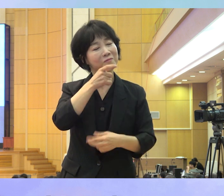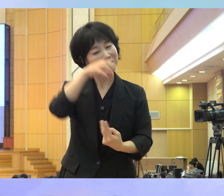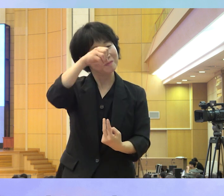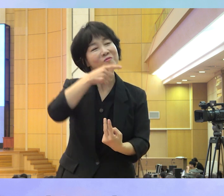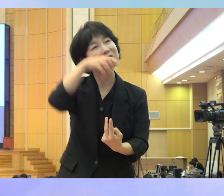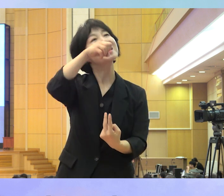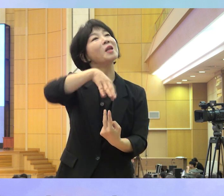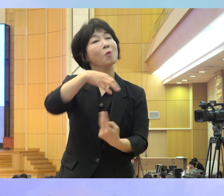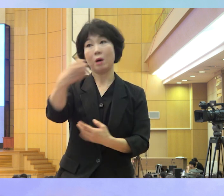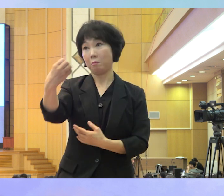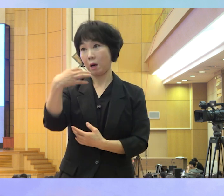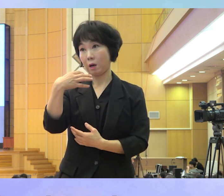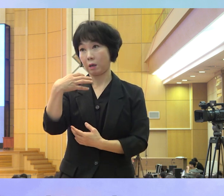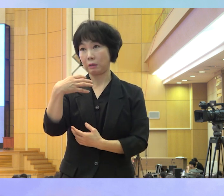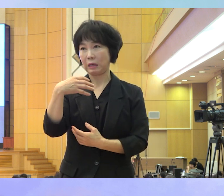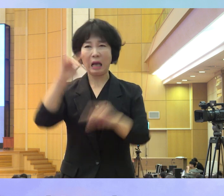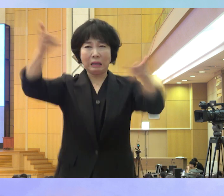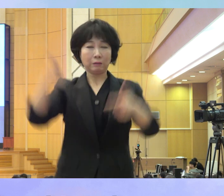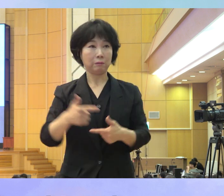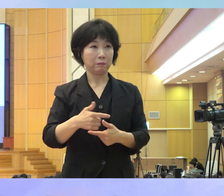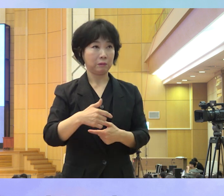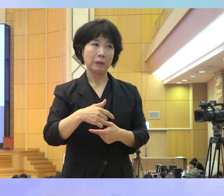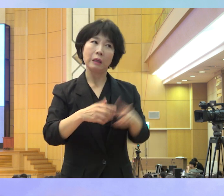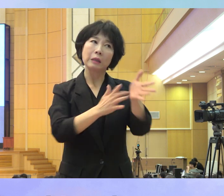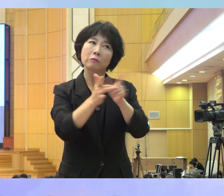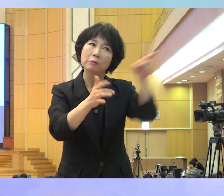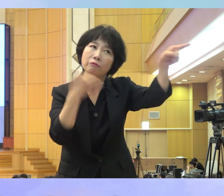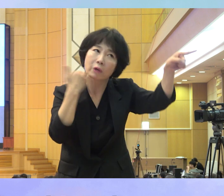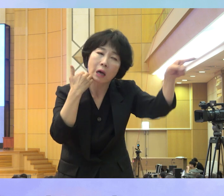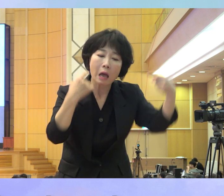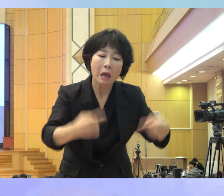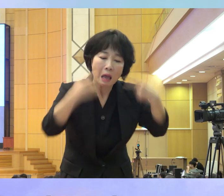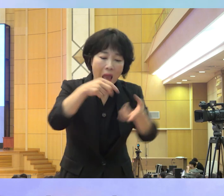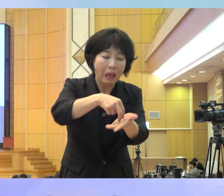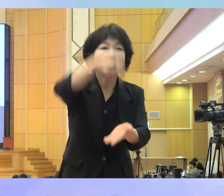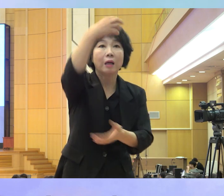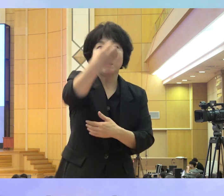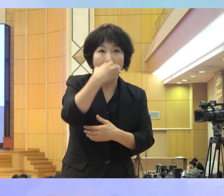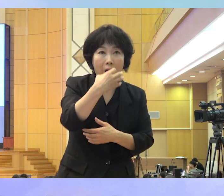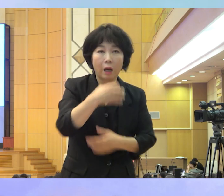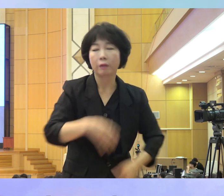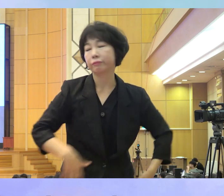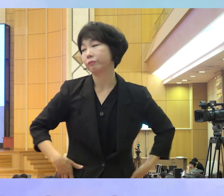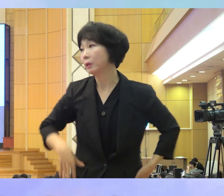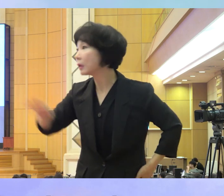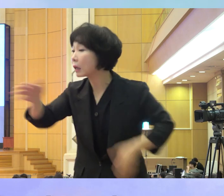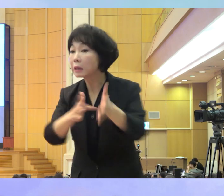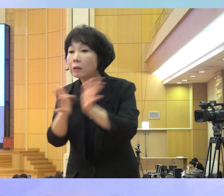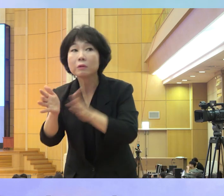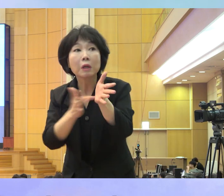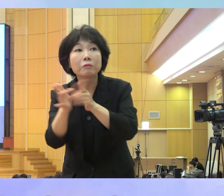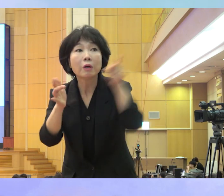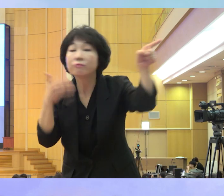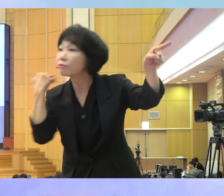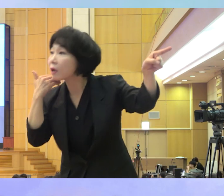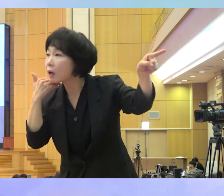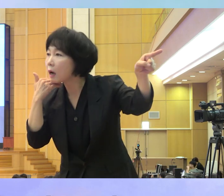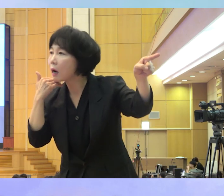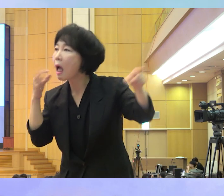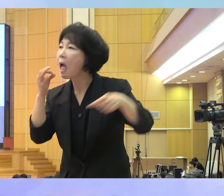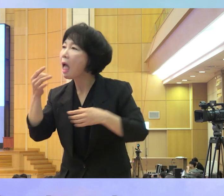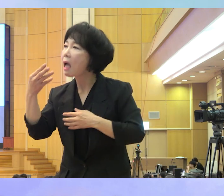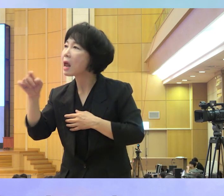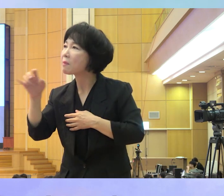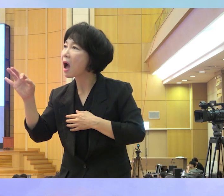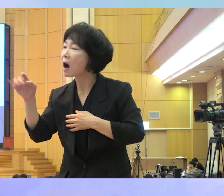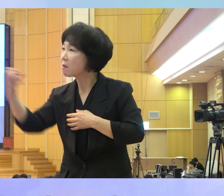어떤 사람들은 엘리야, 어떤 이는 예레미야 또는 선지자 중에